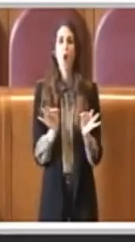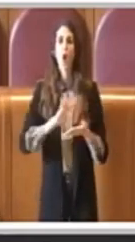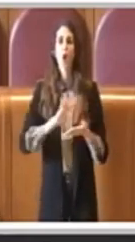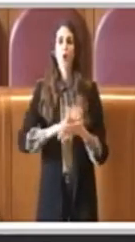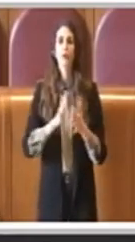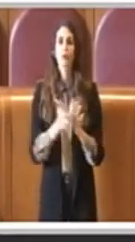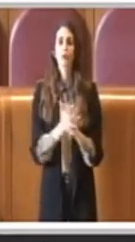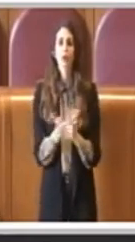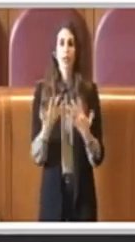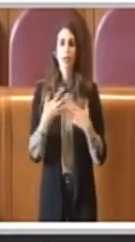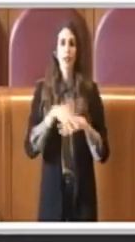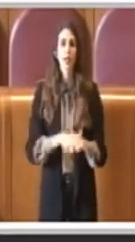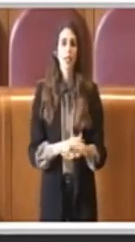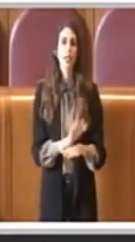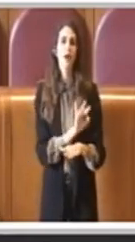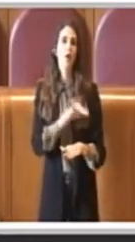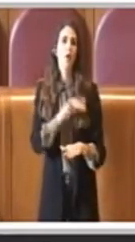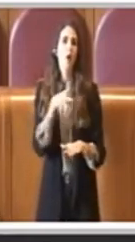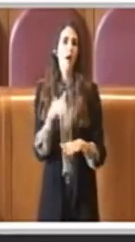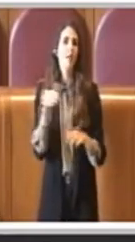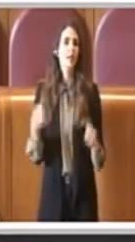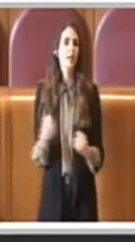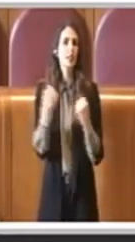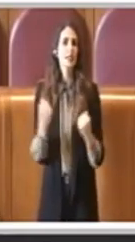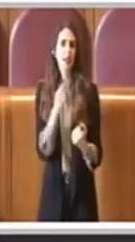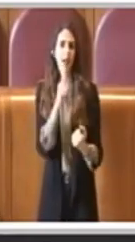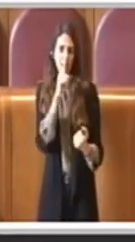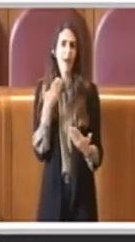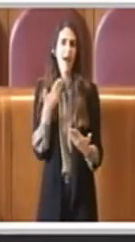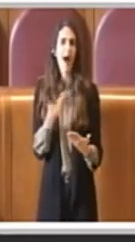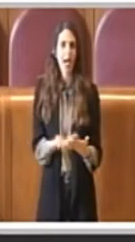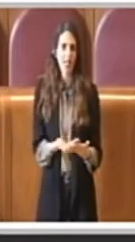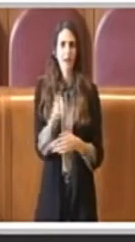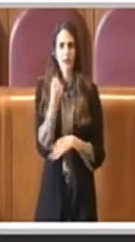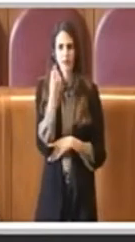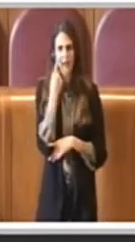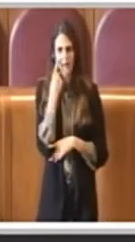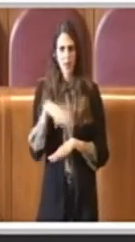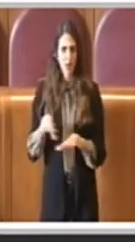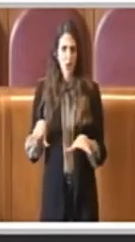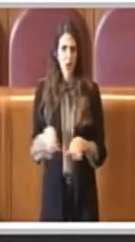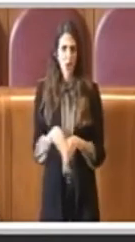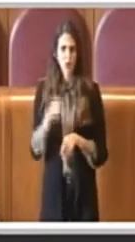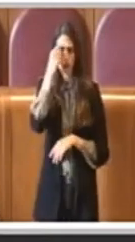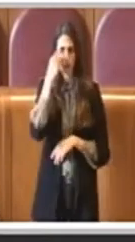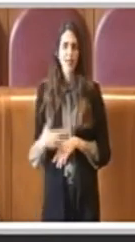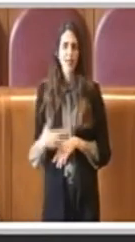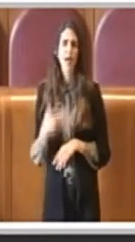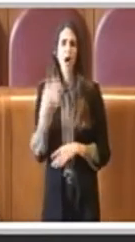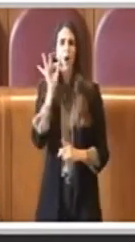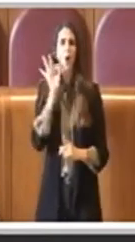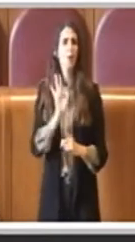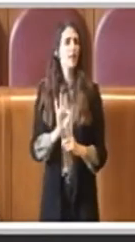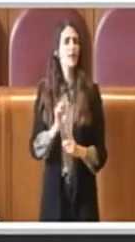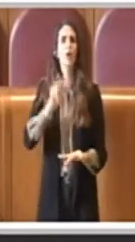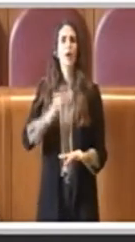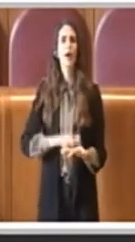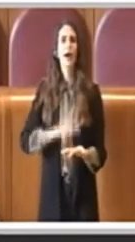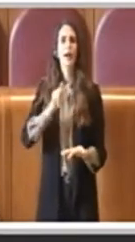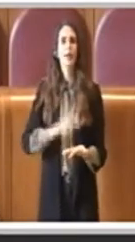integrativa o altre iniziative idonee, comunque vedrà la Giunta, per garantire alla categoria